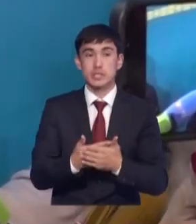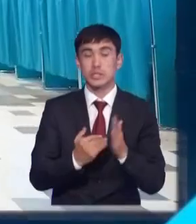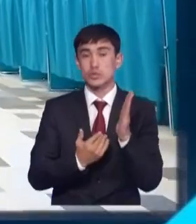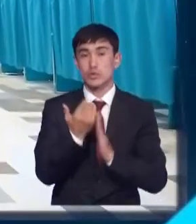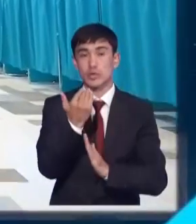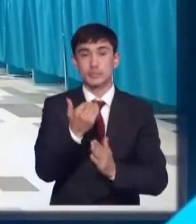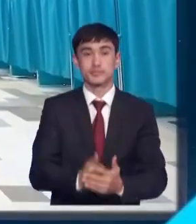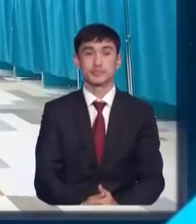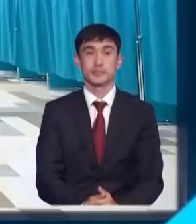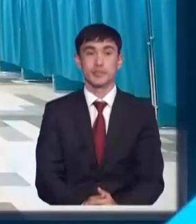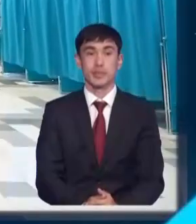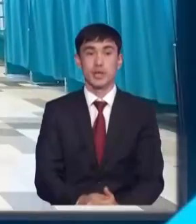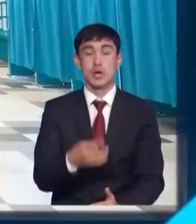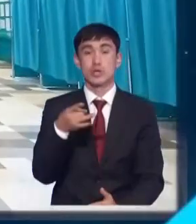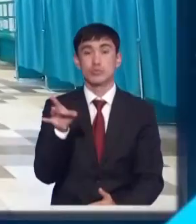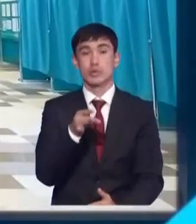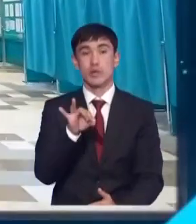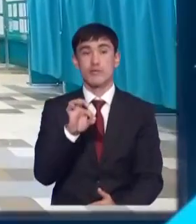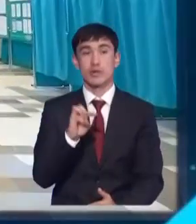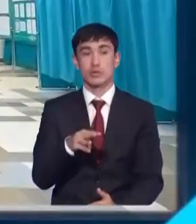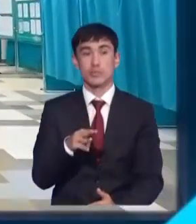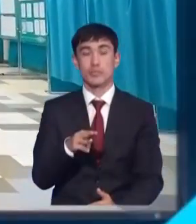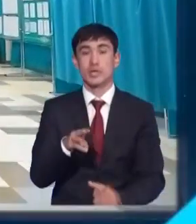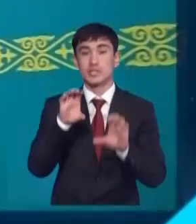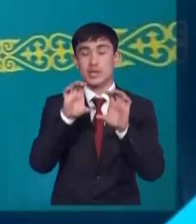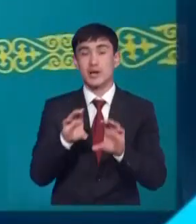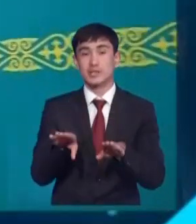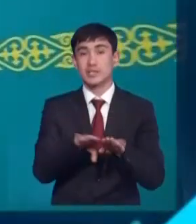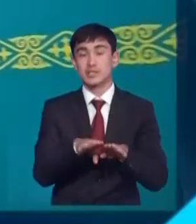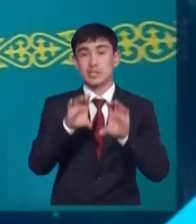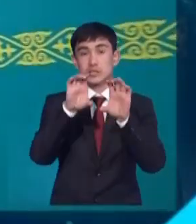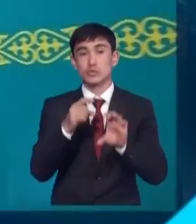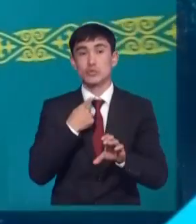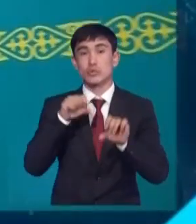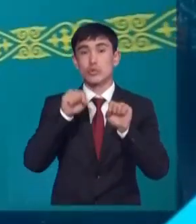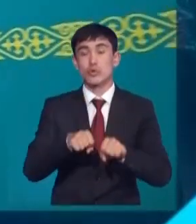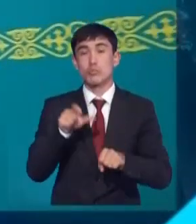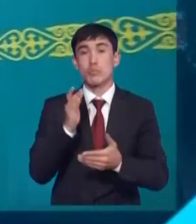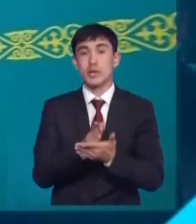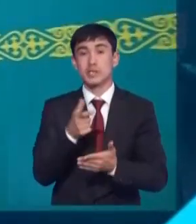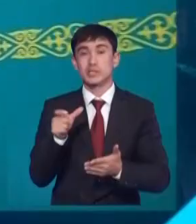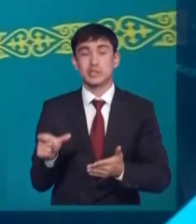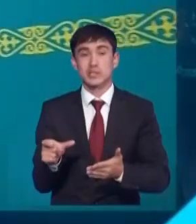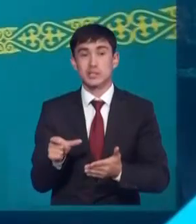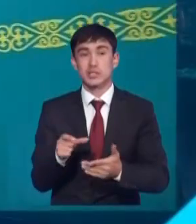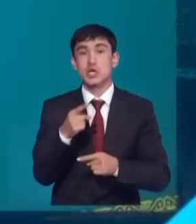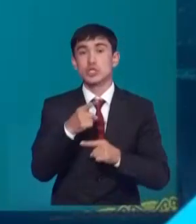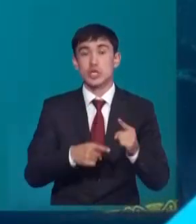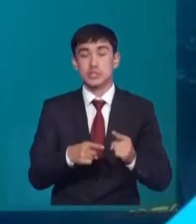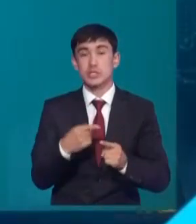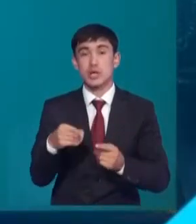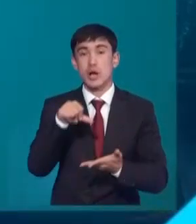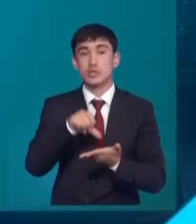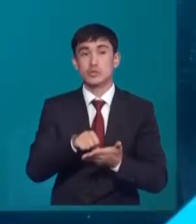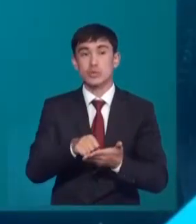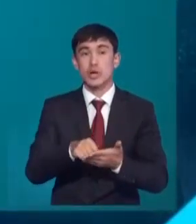жоғары. Айта кетейік, республикалық референдум туралы заңға сәйкес дауыс беруге құқығы бар қазақстандықтардың жартысынан көбі